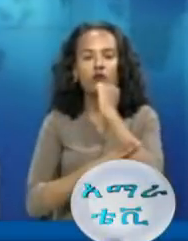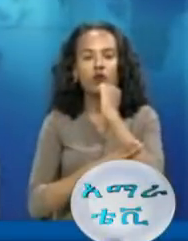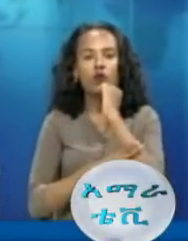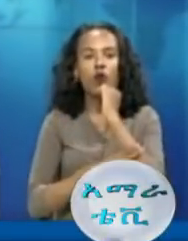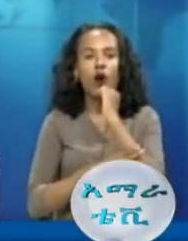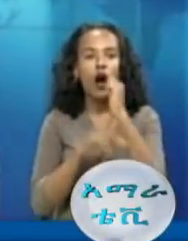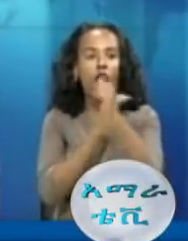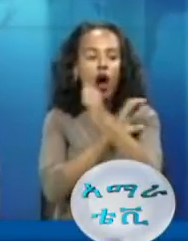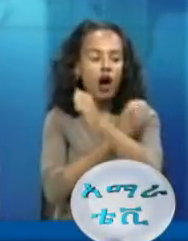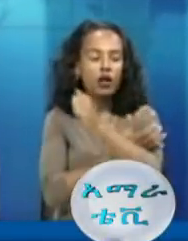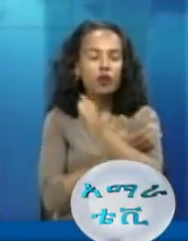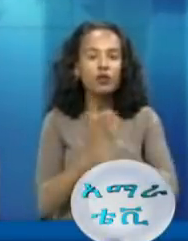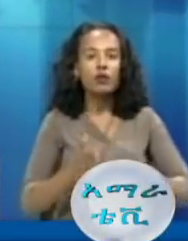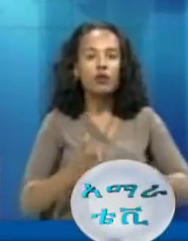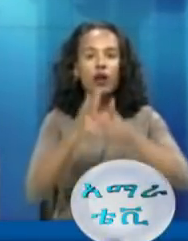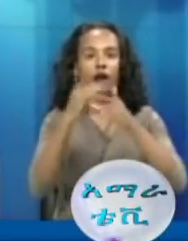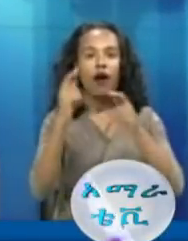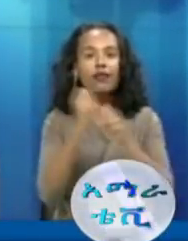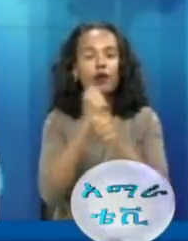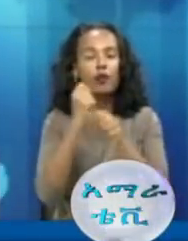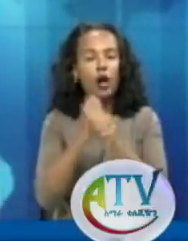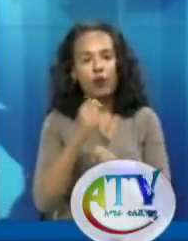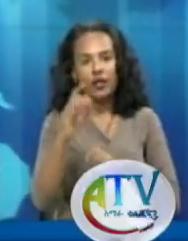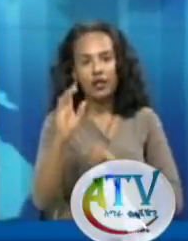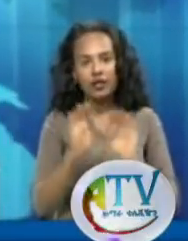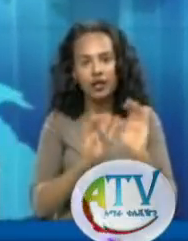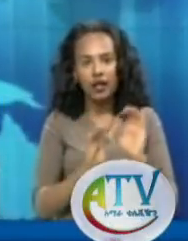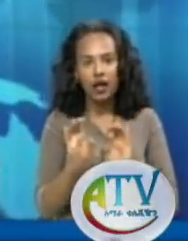ግንባታ ተግባራዊ ይደረጋል።